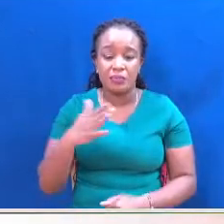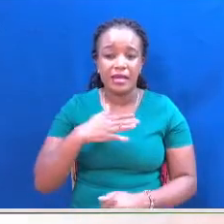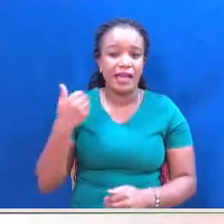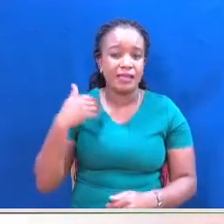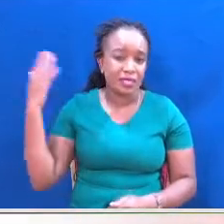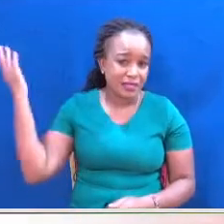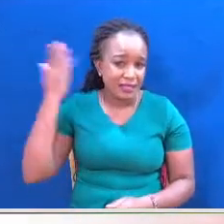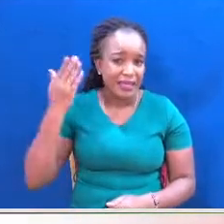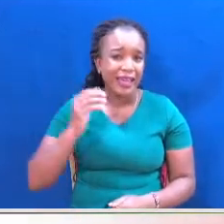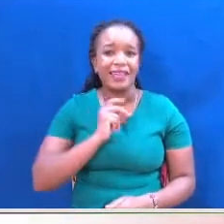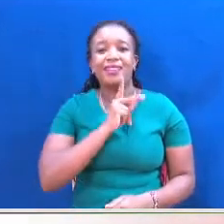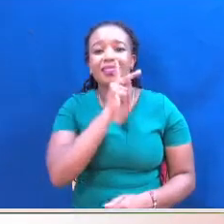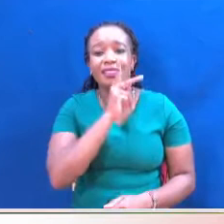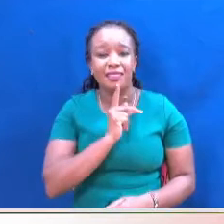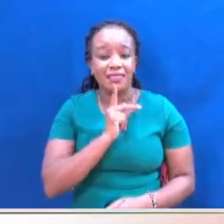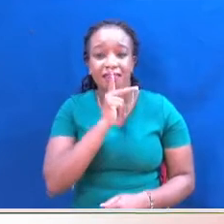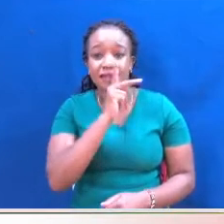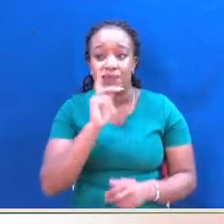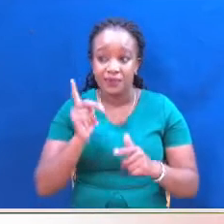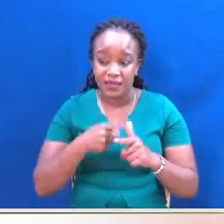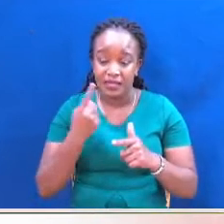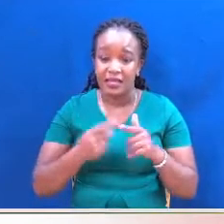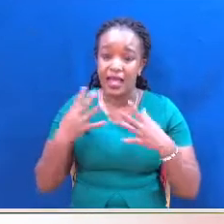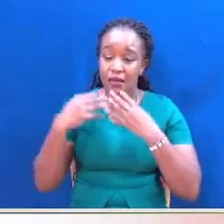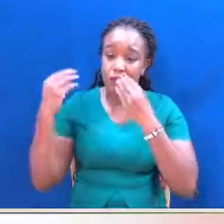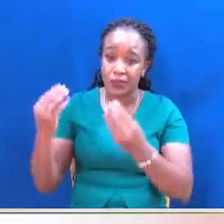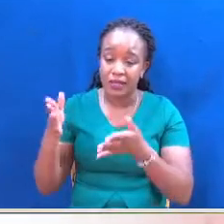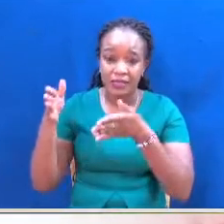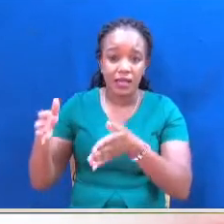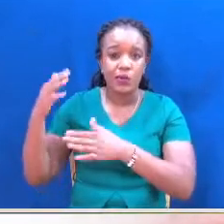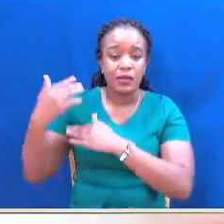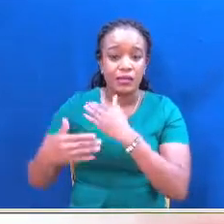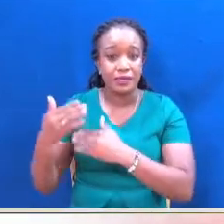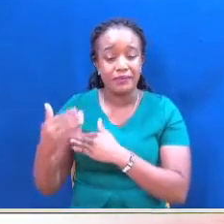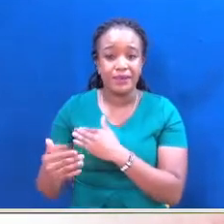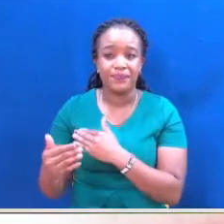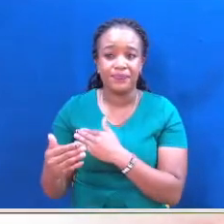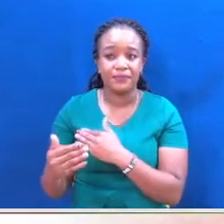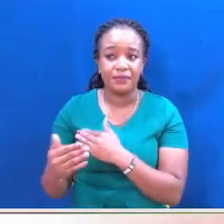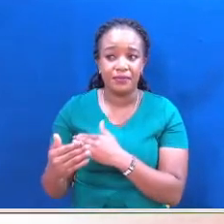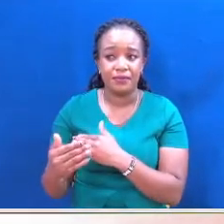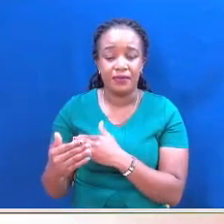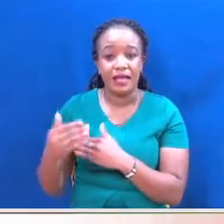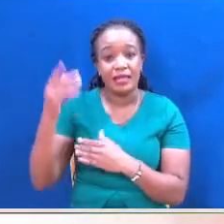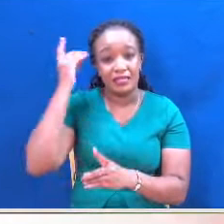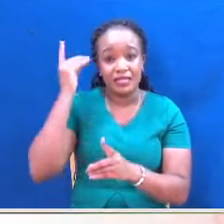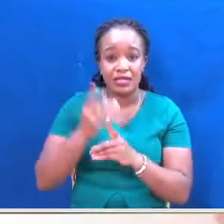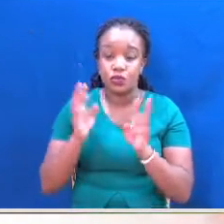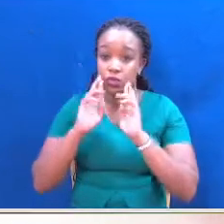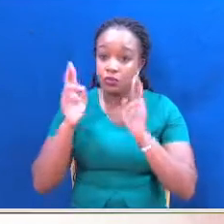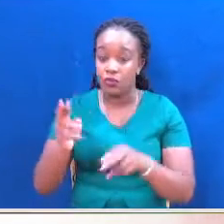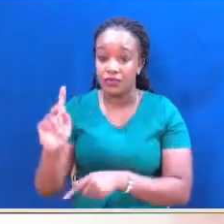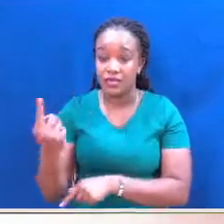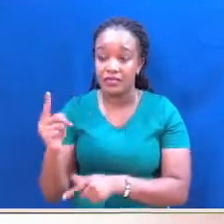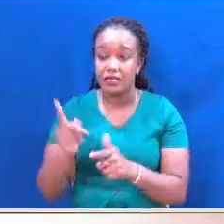Nikaanza kupiga manduru nikatoka nikaenda hivi huko juu huko nini huko kwa usalama huko kwa nini kwa vuani kwanza. Sema niende ni staki kwanza ya